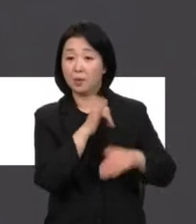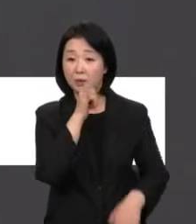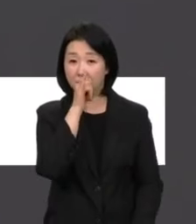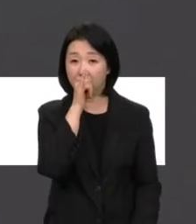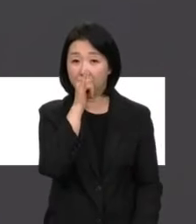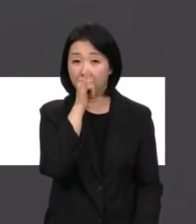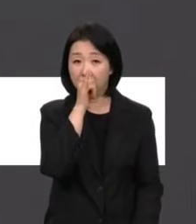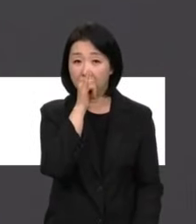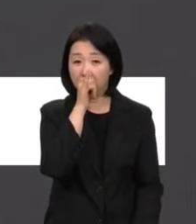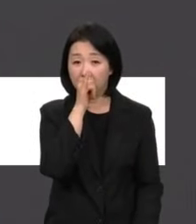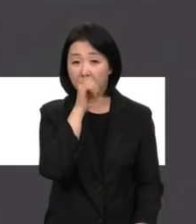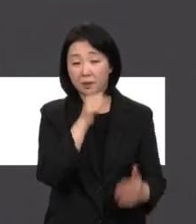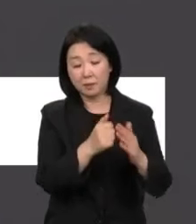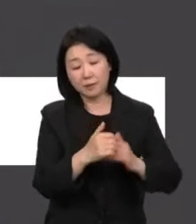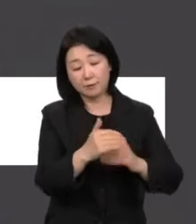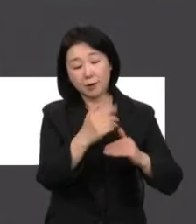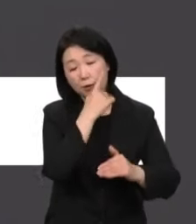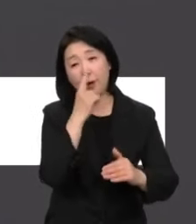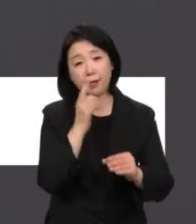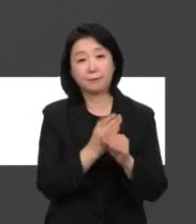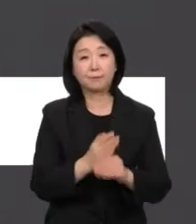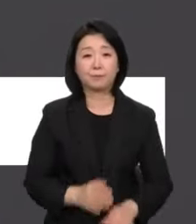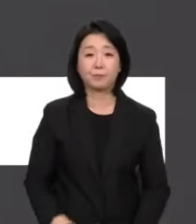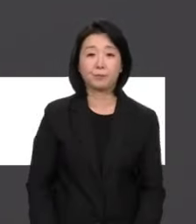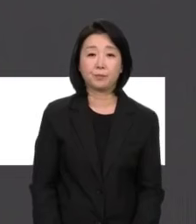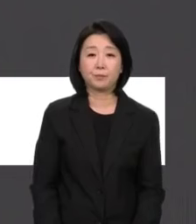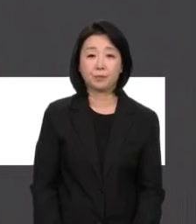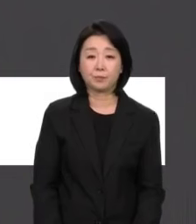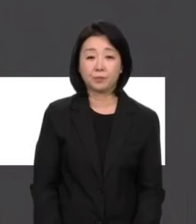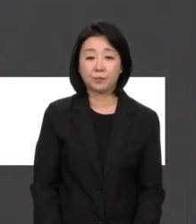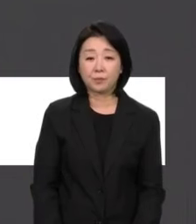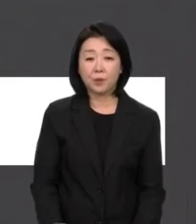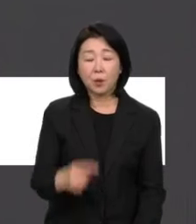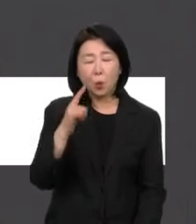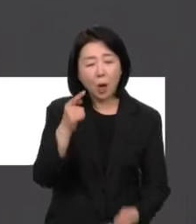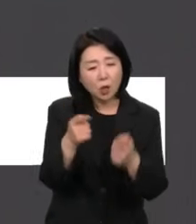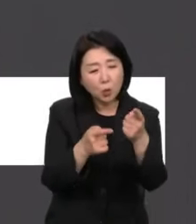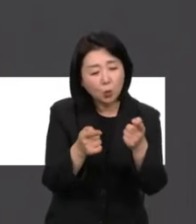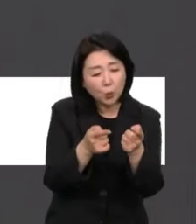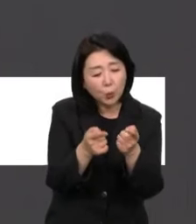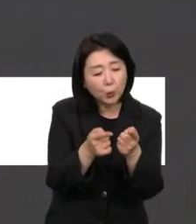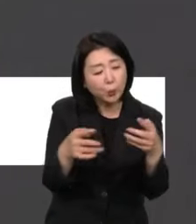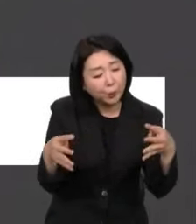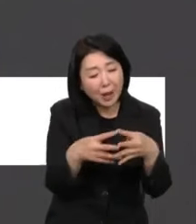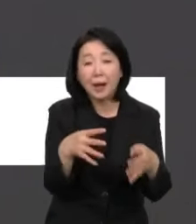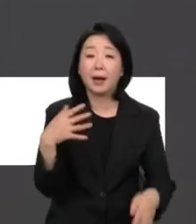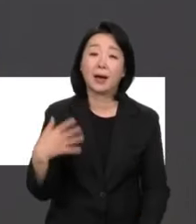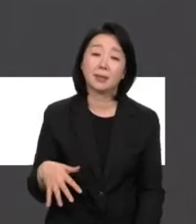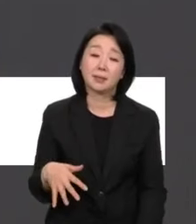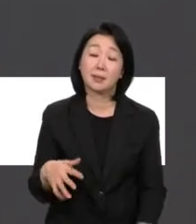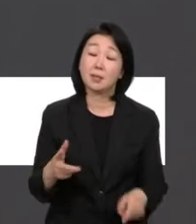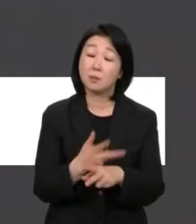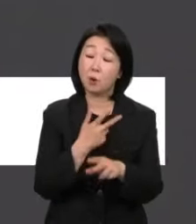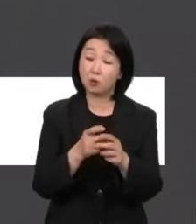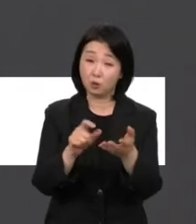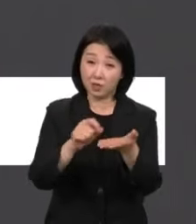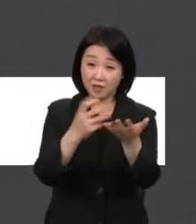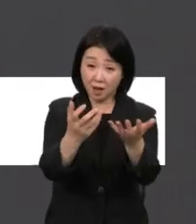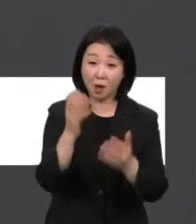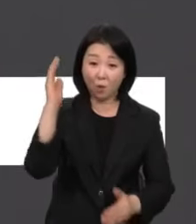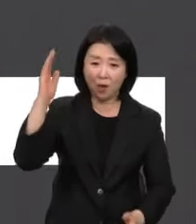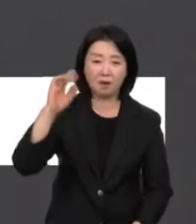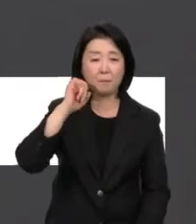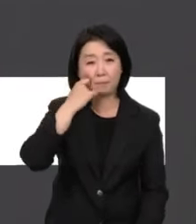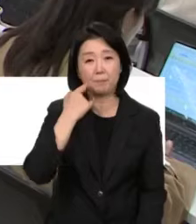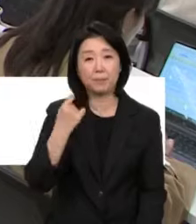때문에 그런 과정에 있다고 저희가 생각을 하고요. 조율이 좀 덜 된 것 같아서 이번 주에 예정된 기자회견은 좀